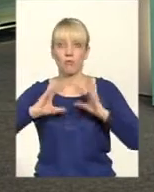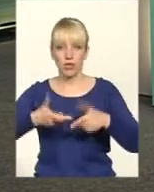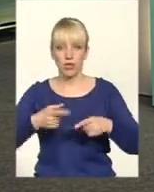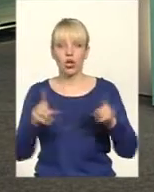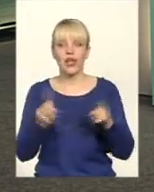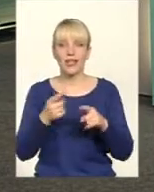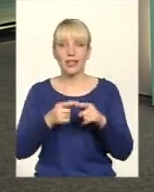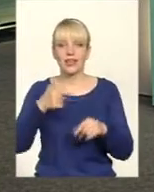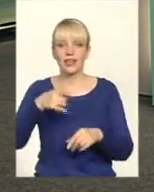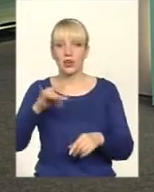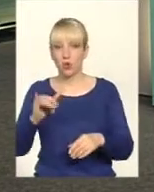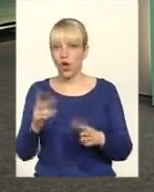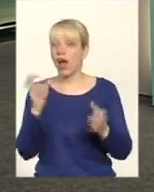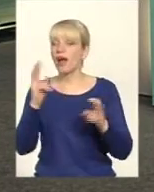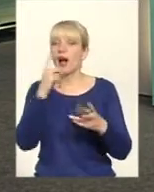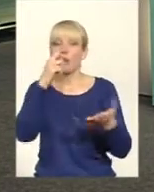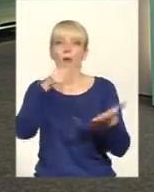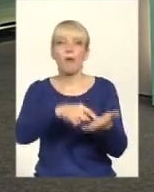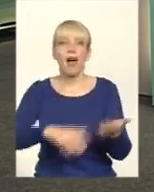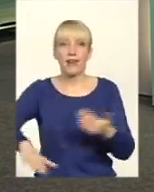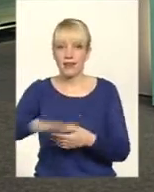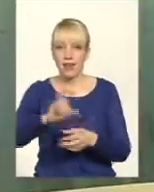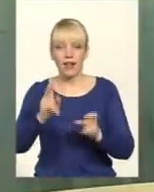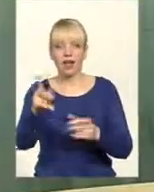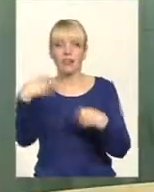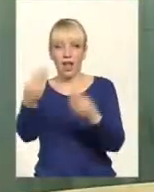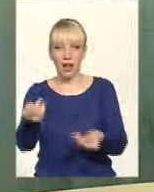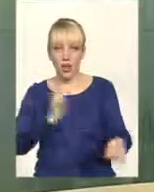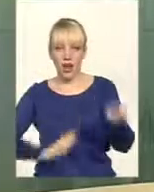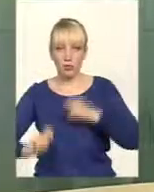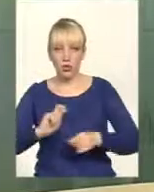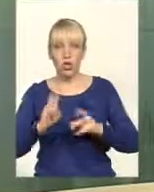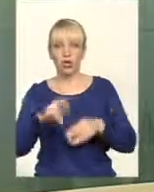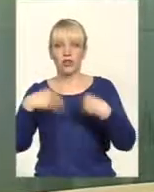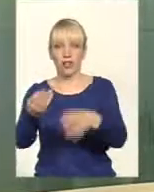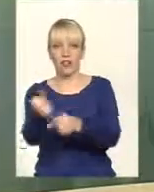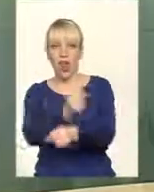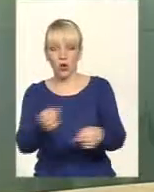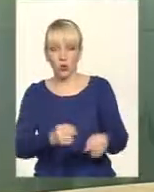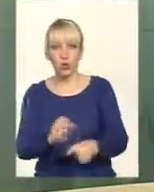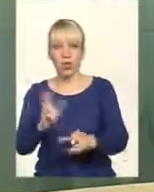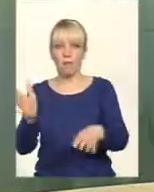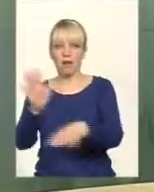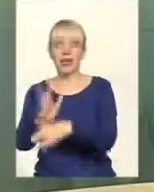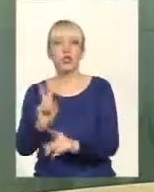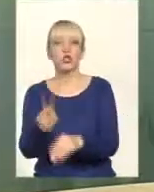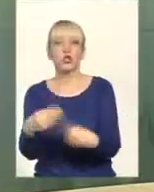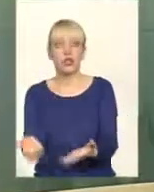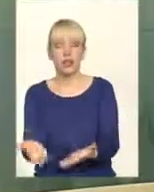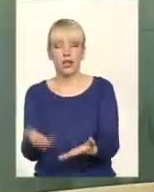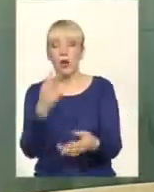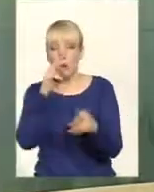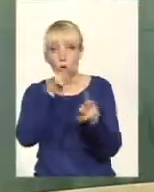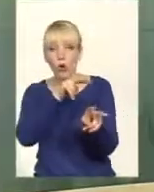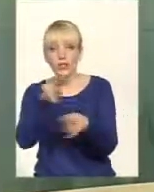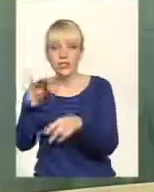эти ГРУшники каким-то образом туда попали, их кто-то одел, обул, вручил им оружие, дал им приказ и так далее, и так далее. То есть проследить